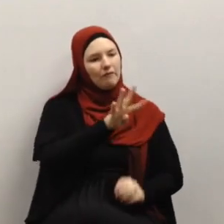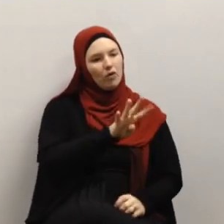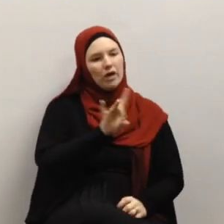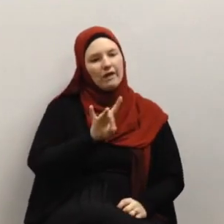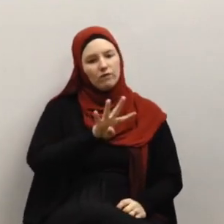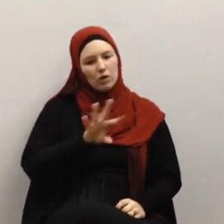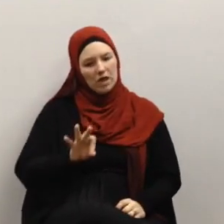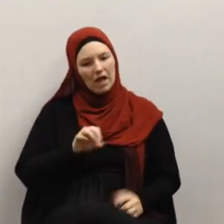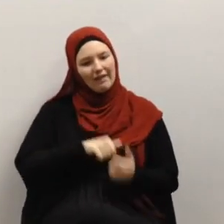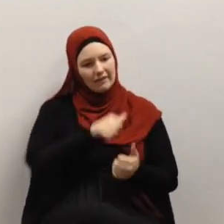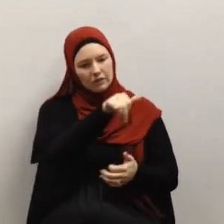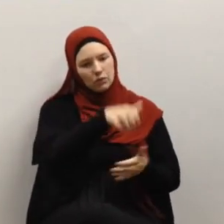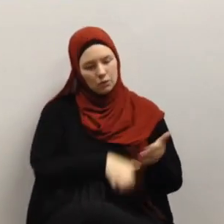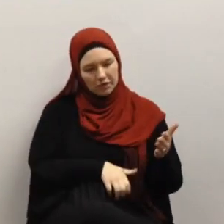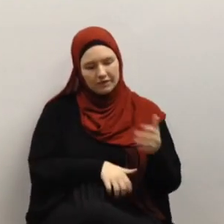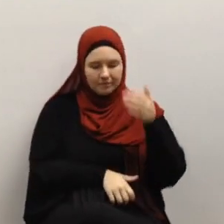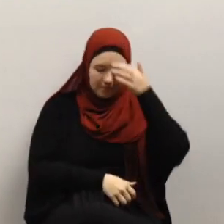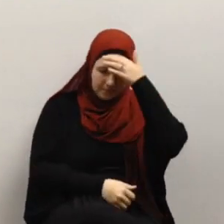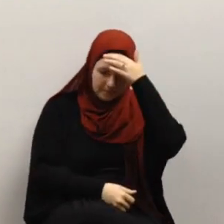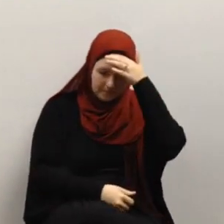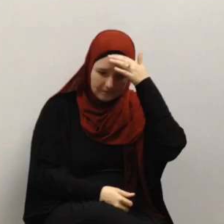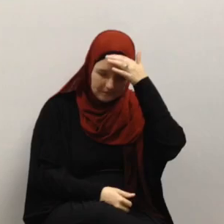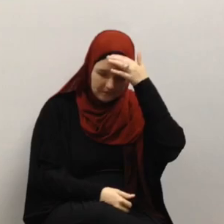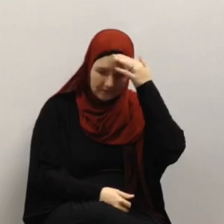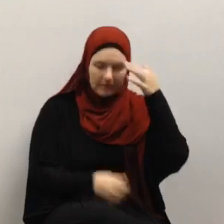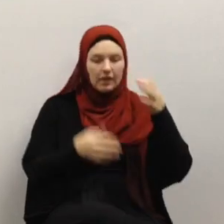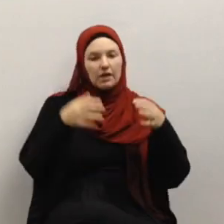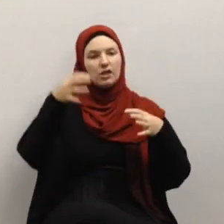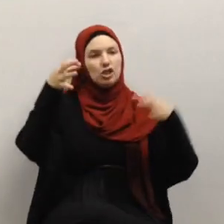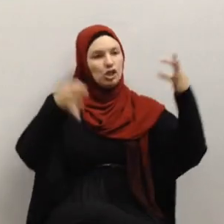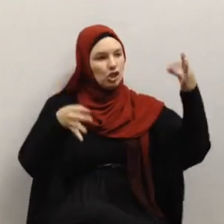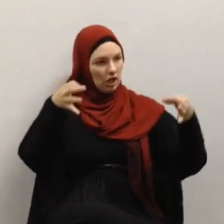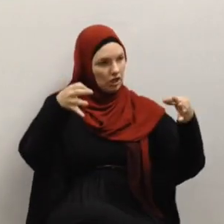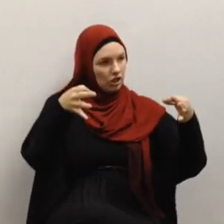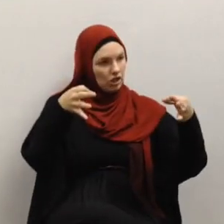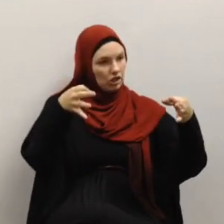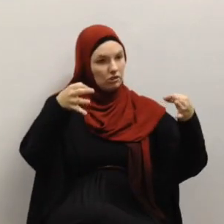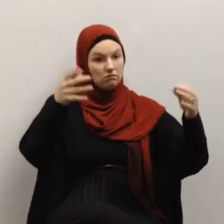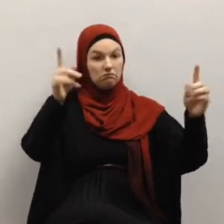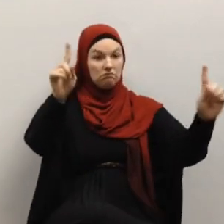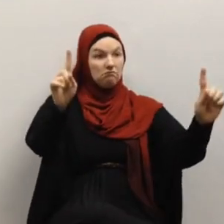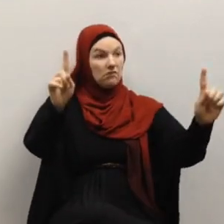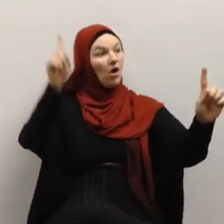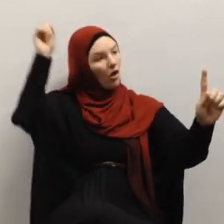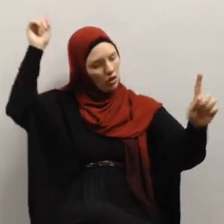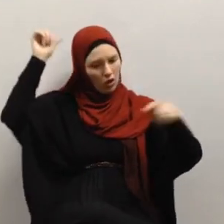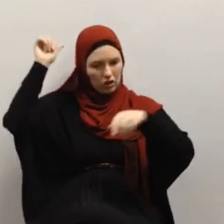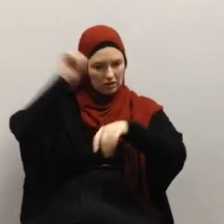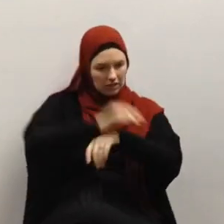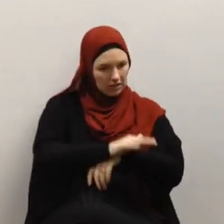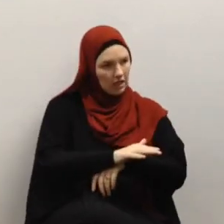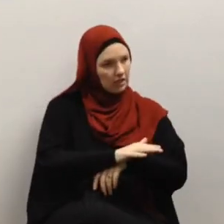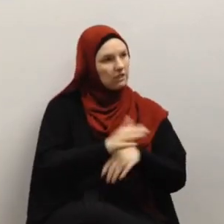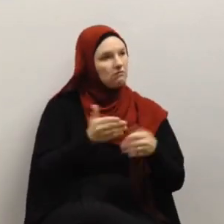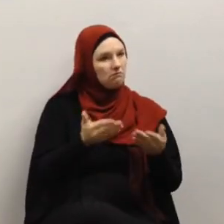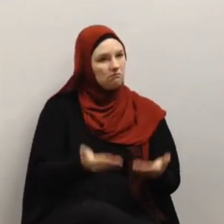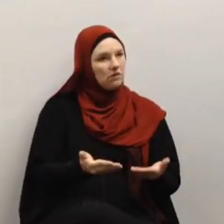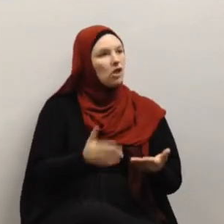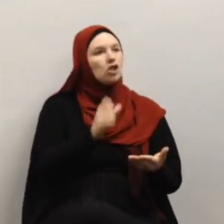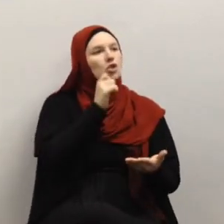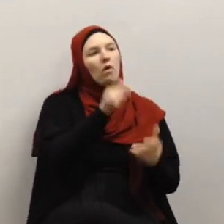وَأَنِحْكُمْ بَيْنَهُمْ And judge among them with that which Allah has sent down. And don't follow their whims.